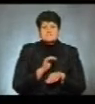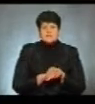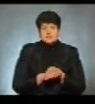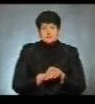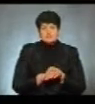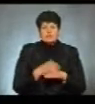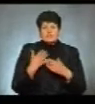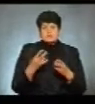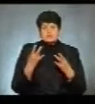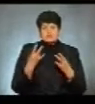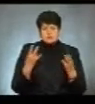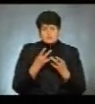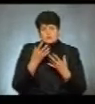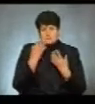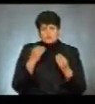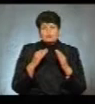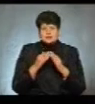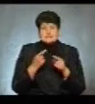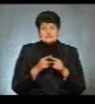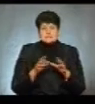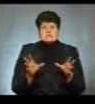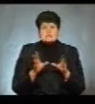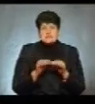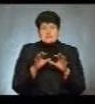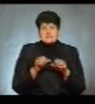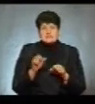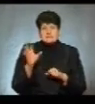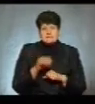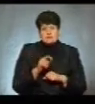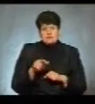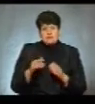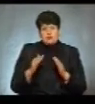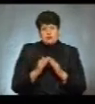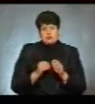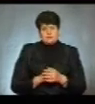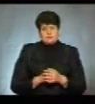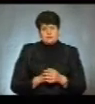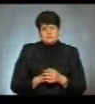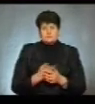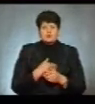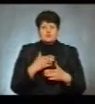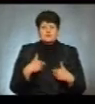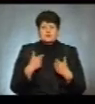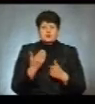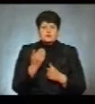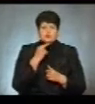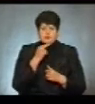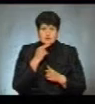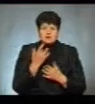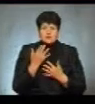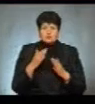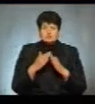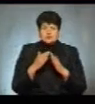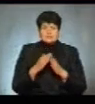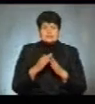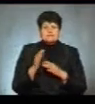потрібно забути. Будинок – це є спільна, сумісна власність всіх мешканців будинку. Власне, хочу звернути вашу увагу, що на кількох будинках